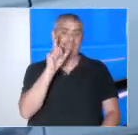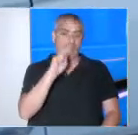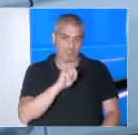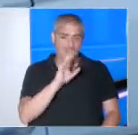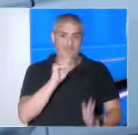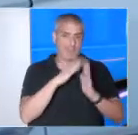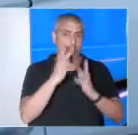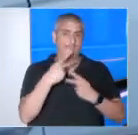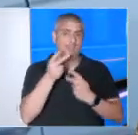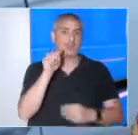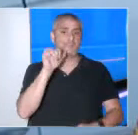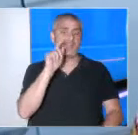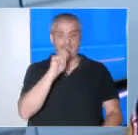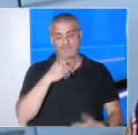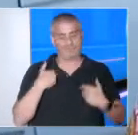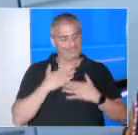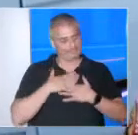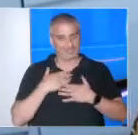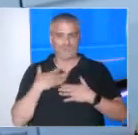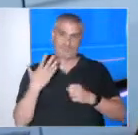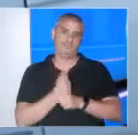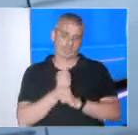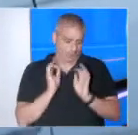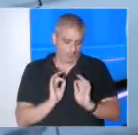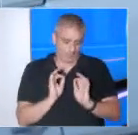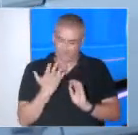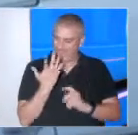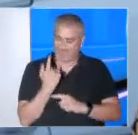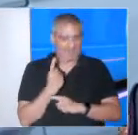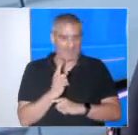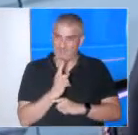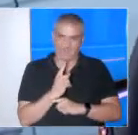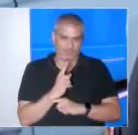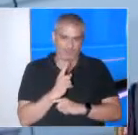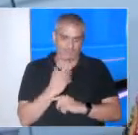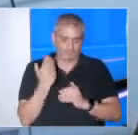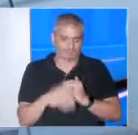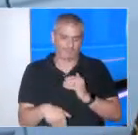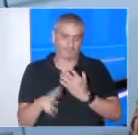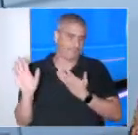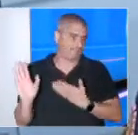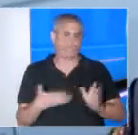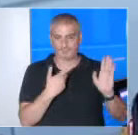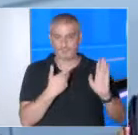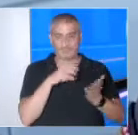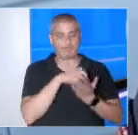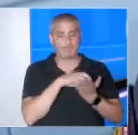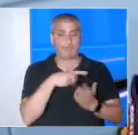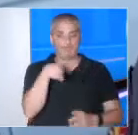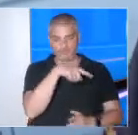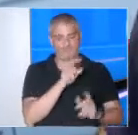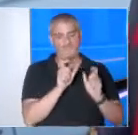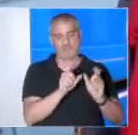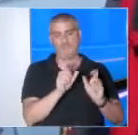ובית חולים איתנים. לשמחתי הצלחנו ממש בדקות האחרונות להשלים את הפינוי מהיישובים הללו